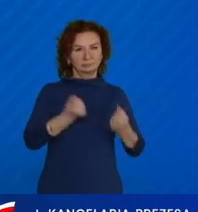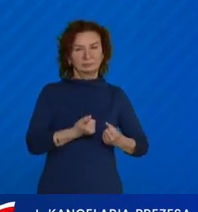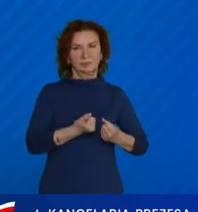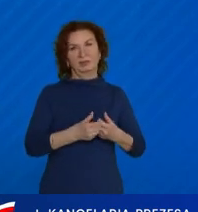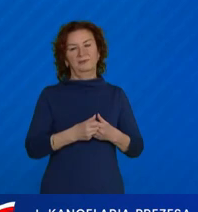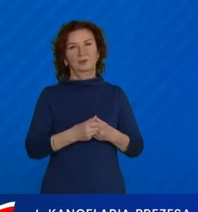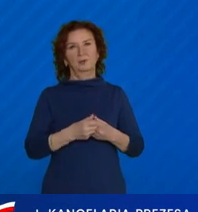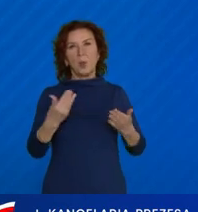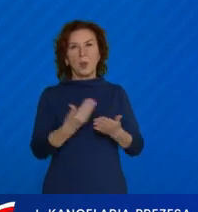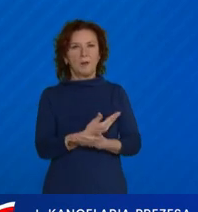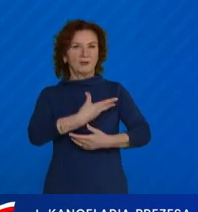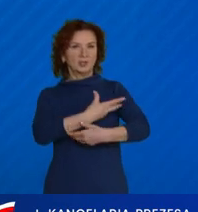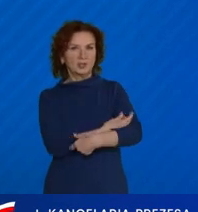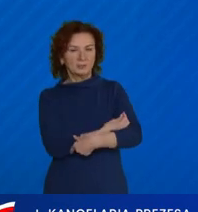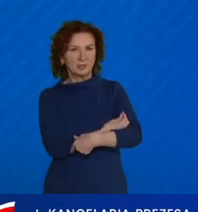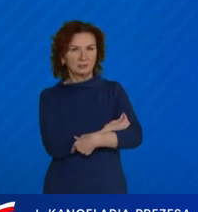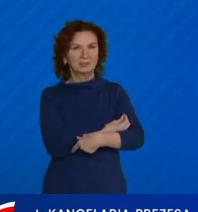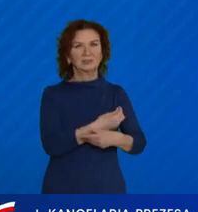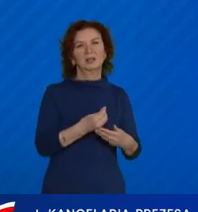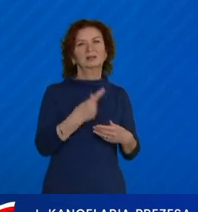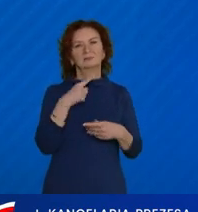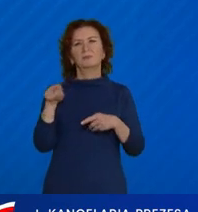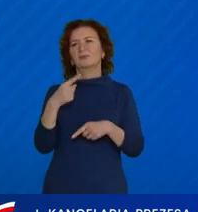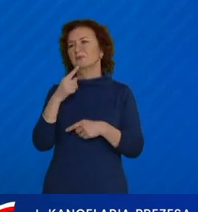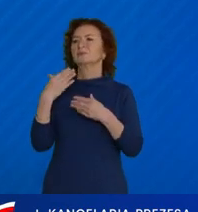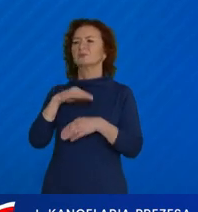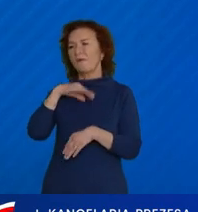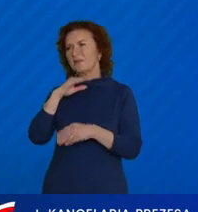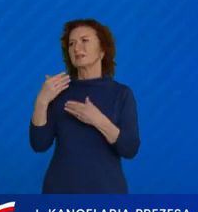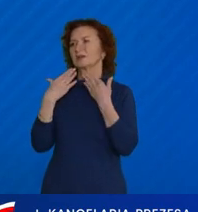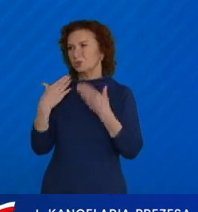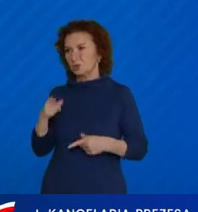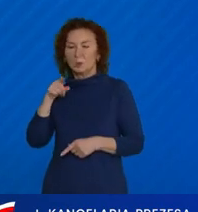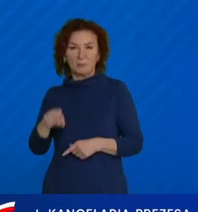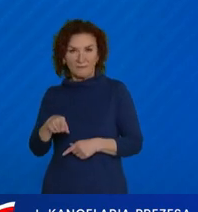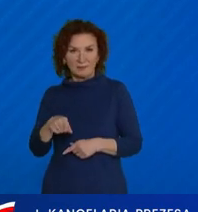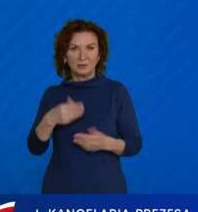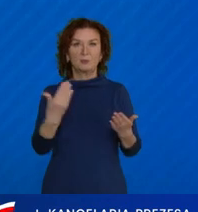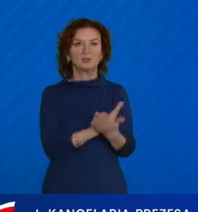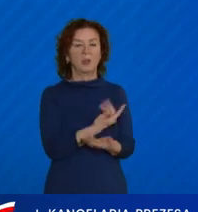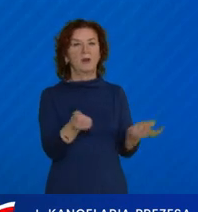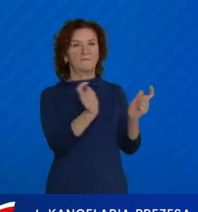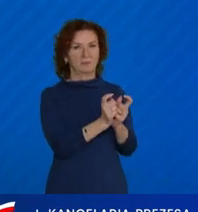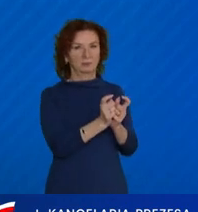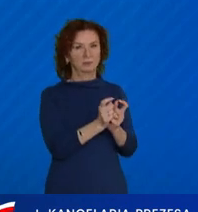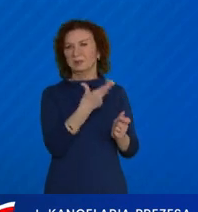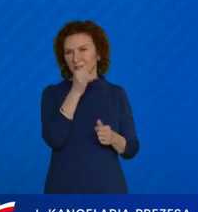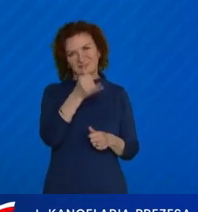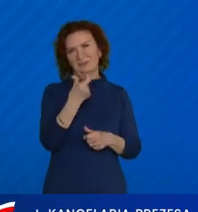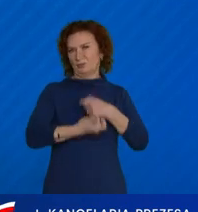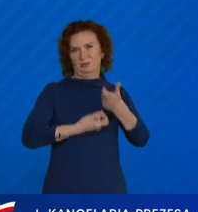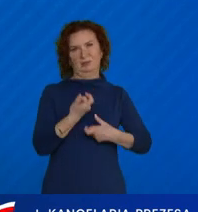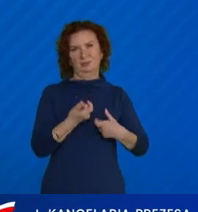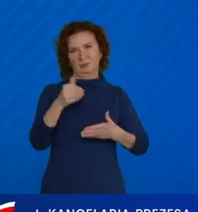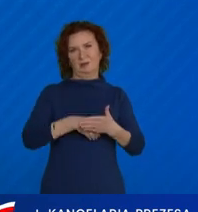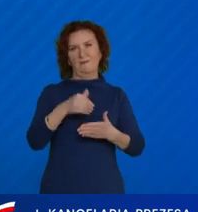a tutaj sobie stworzymy obok inne punkty, które będą szczepić. No tak też nie można ludzi traktować. I